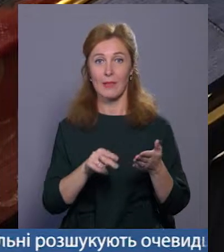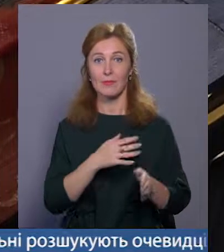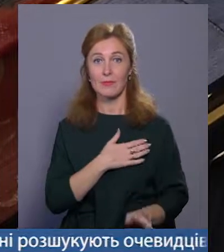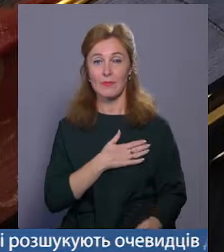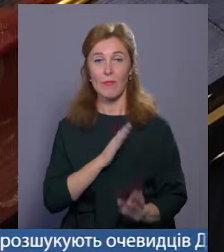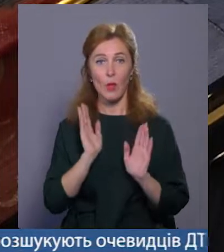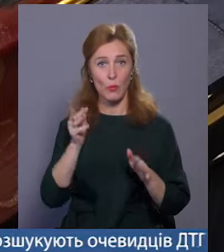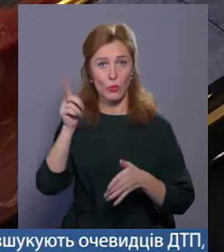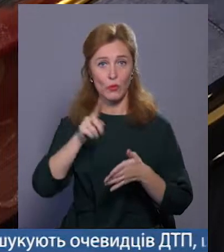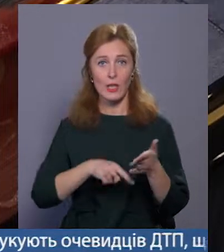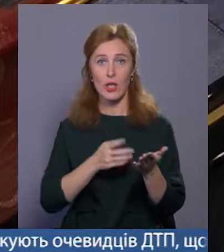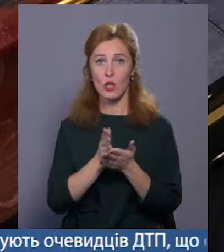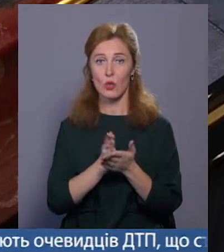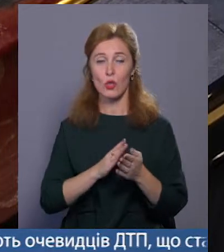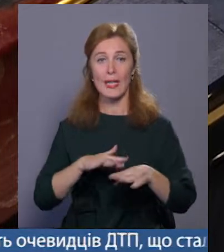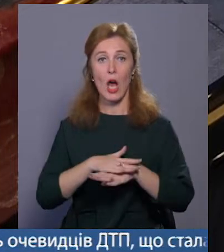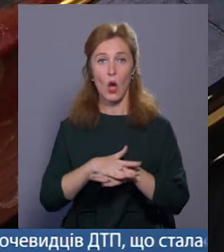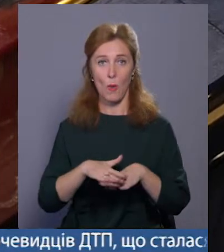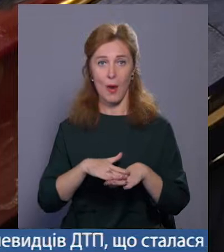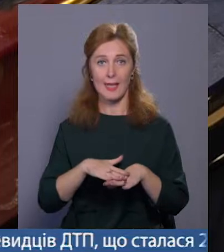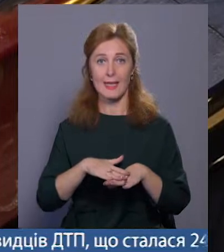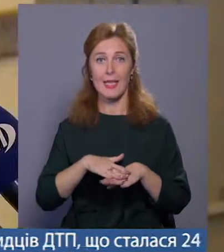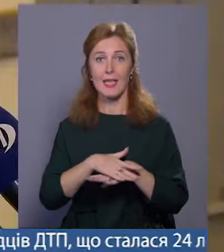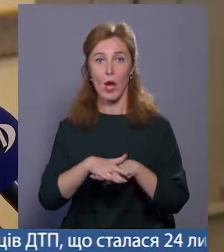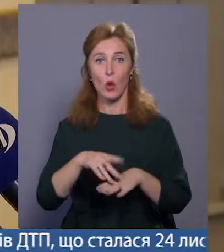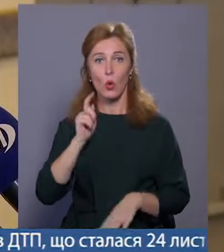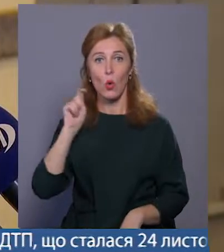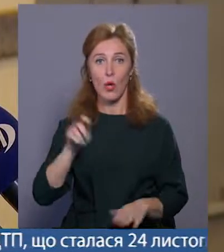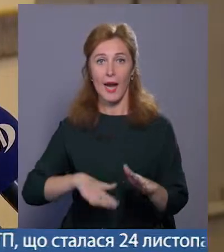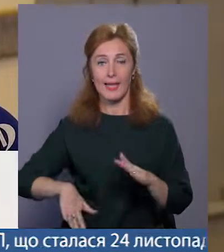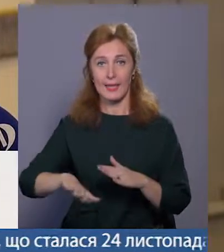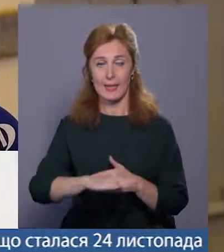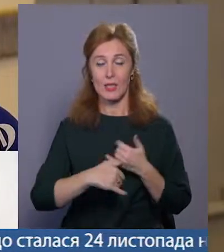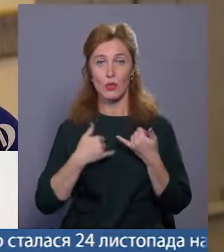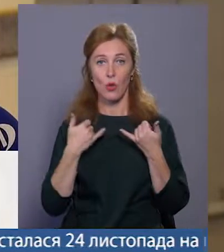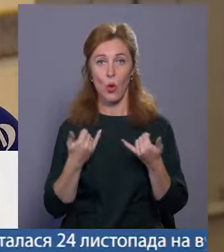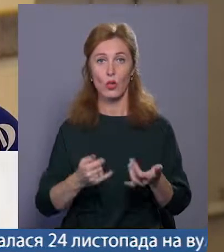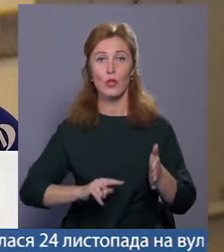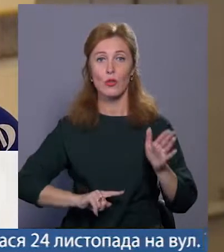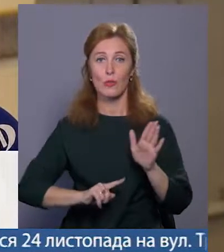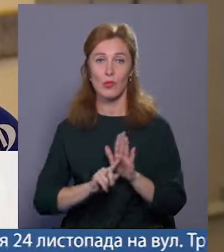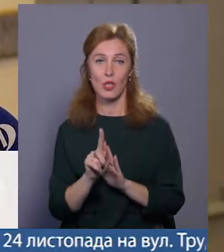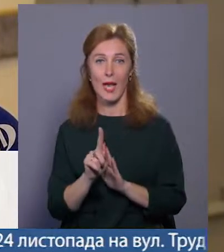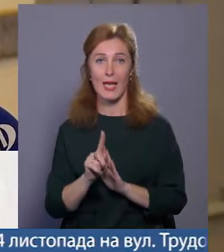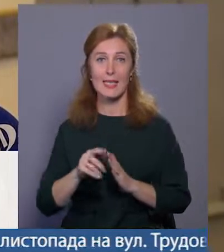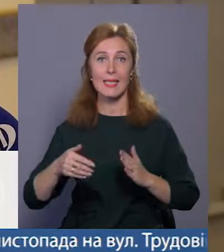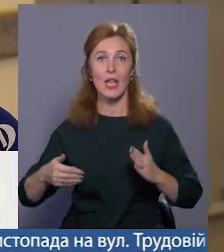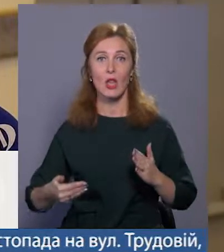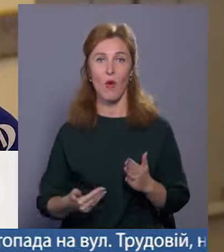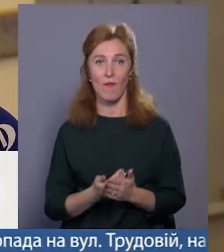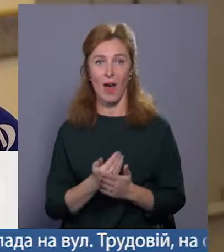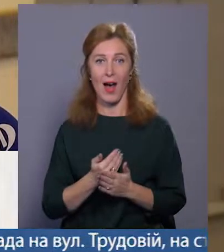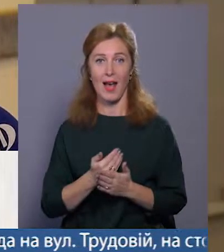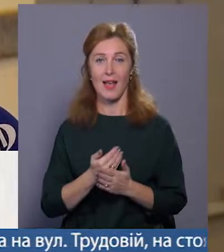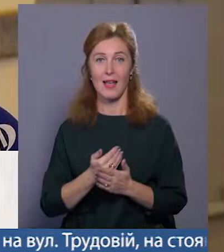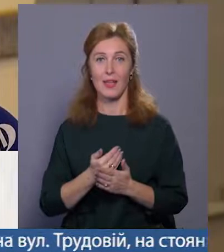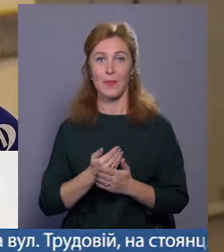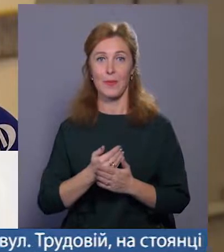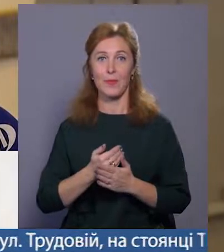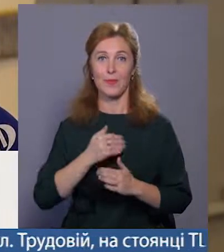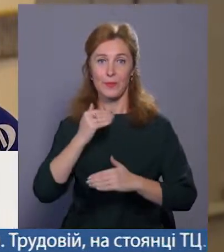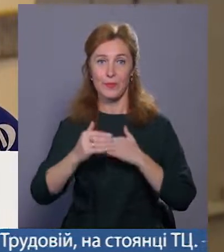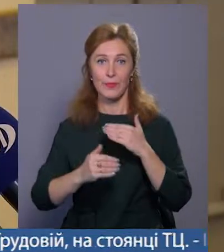буду вірно служити громаді та народові України. Сьогодні розпочинається нова сторінка в